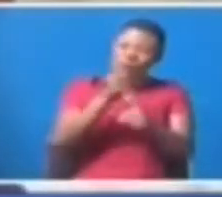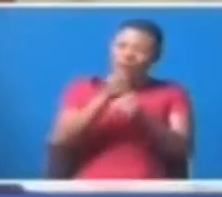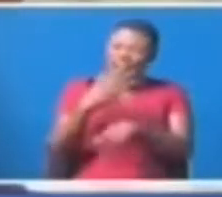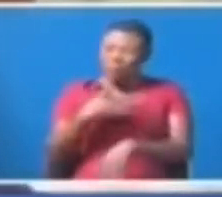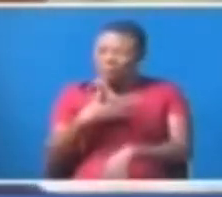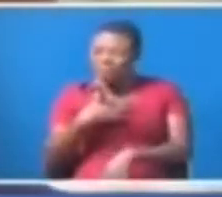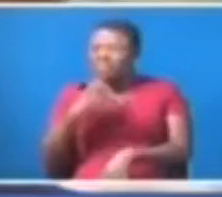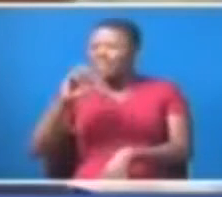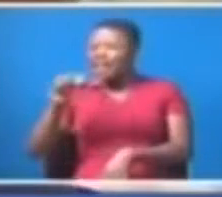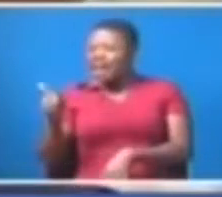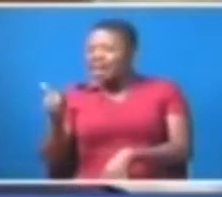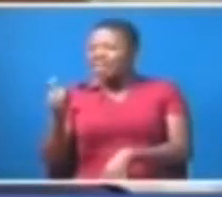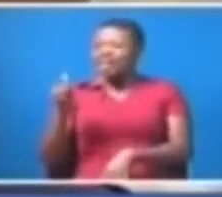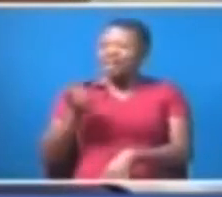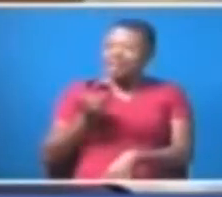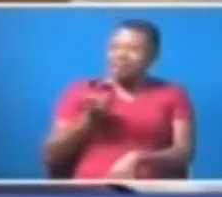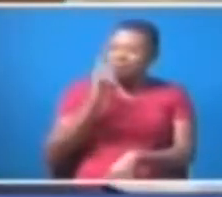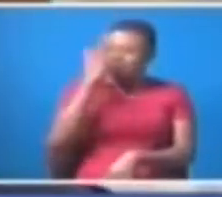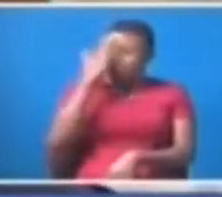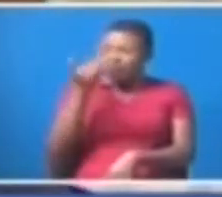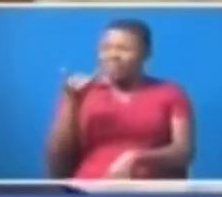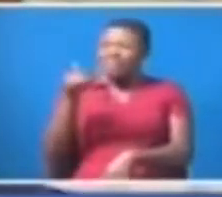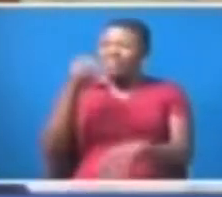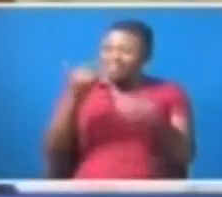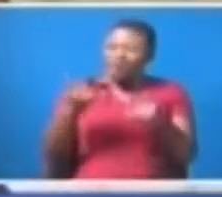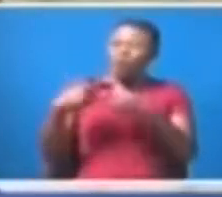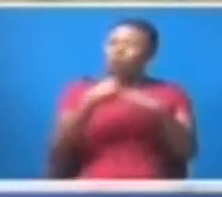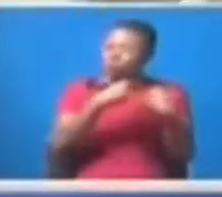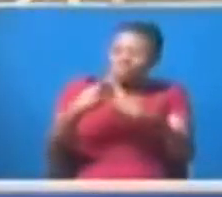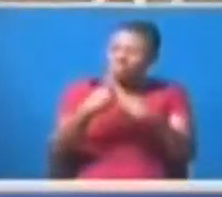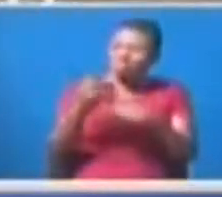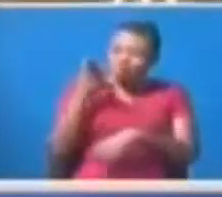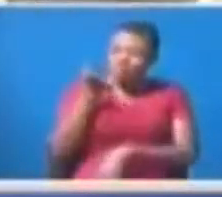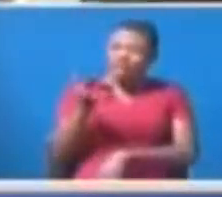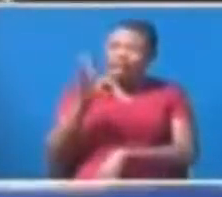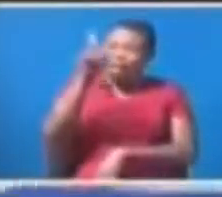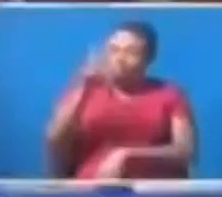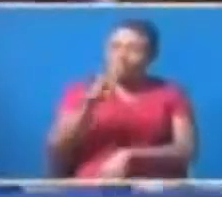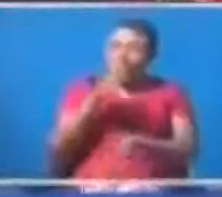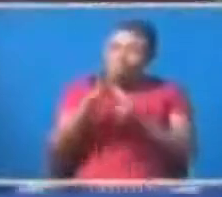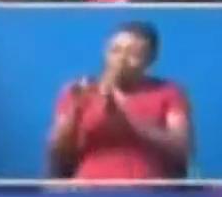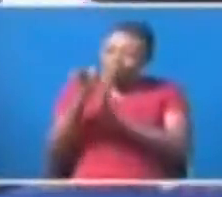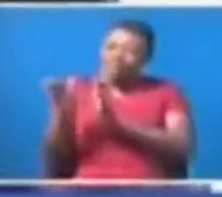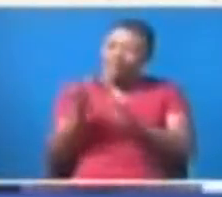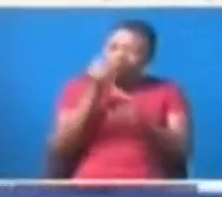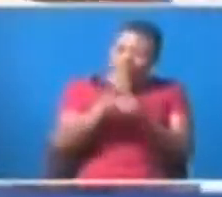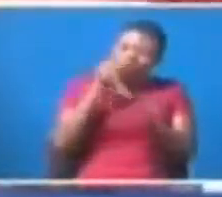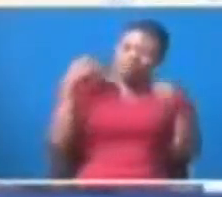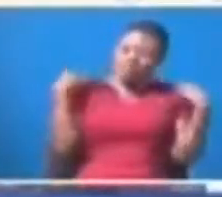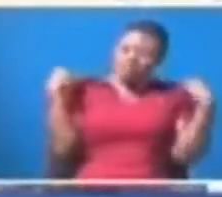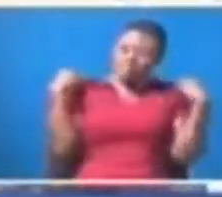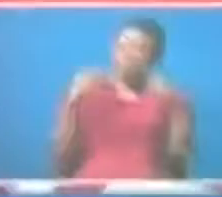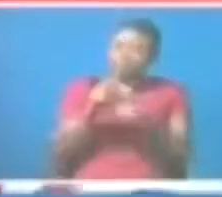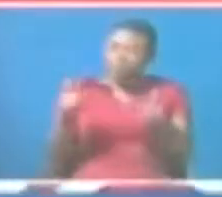na Washu, manake saizi kutakuwa na competition. Lazima tujipange vizuri, lazima tufanye mazoezi